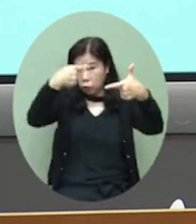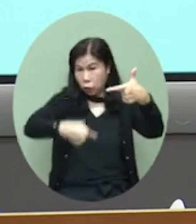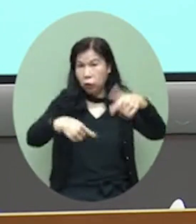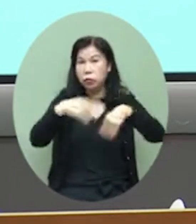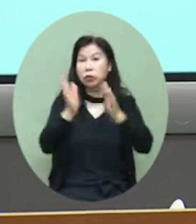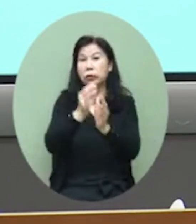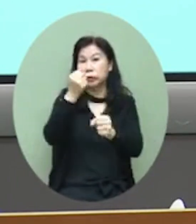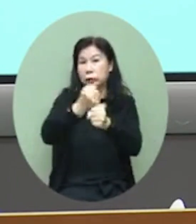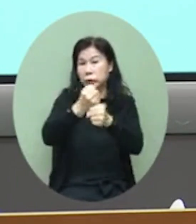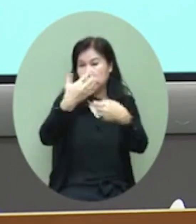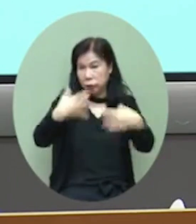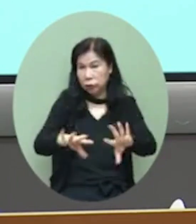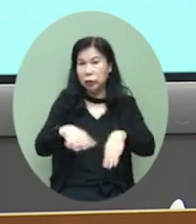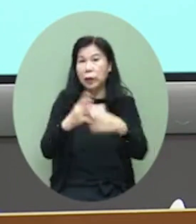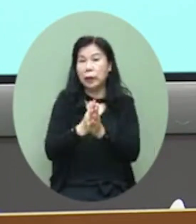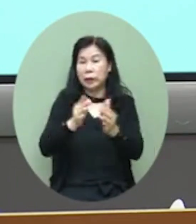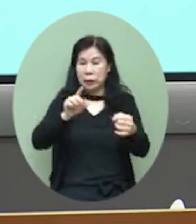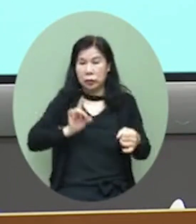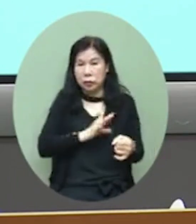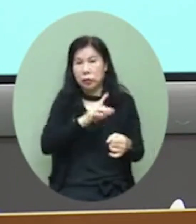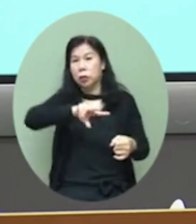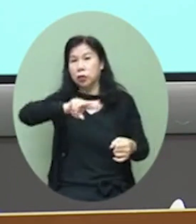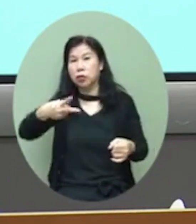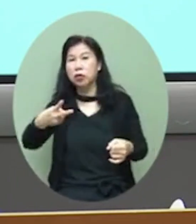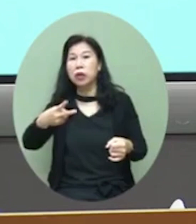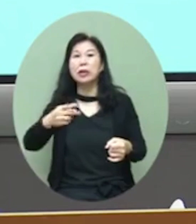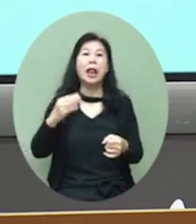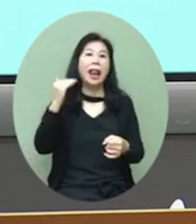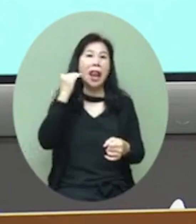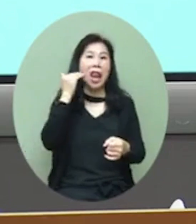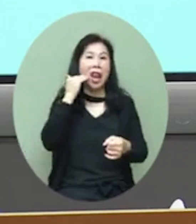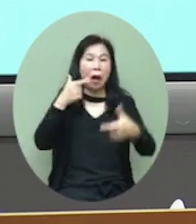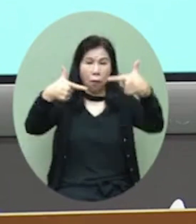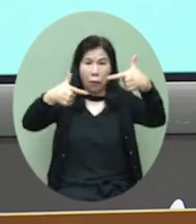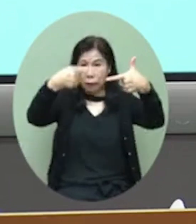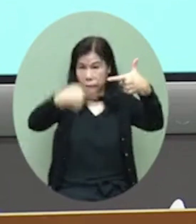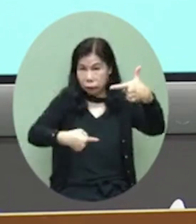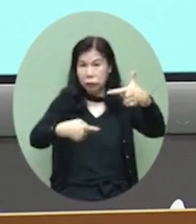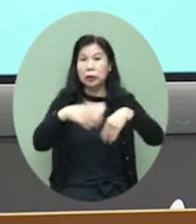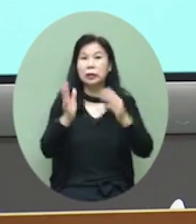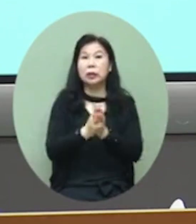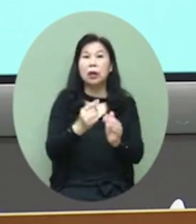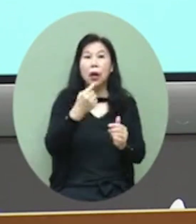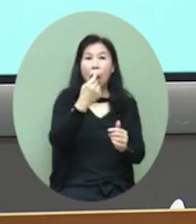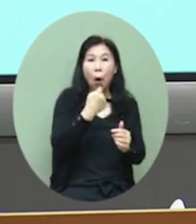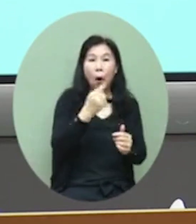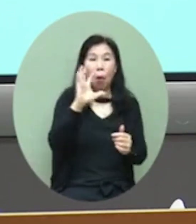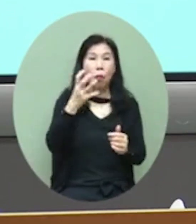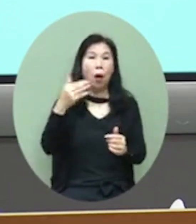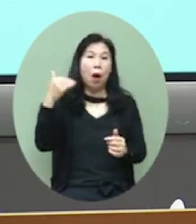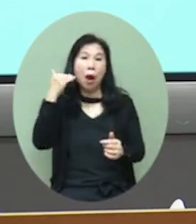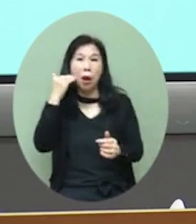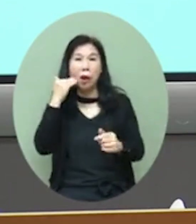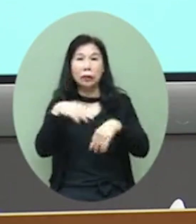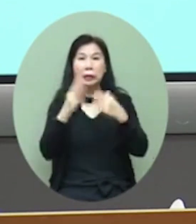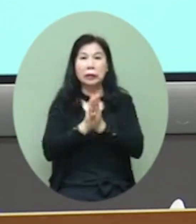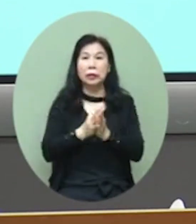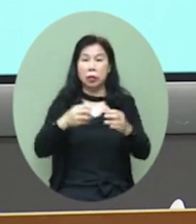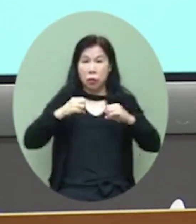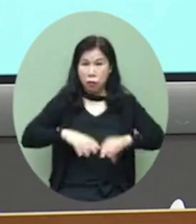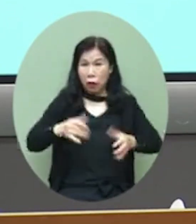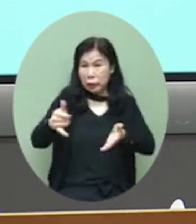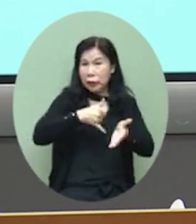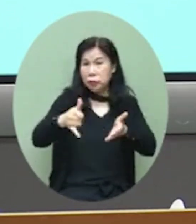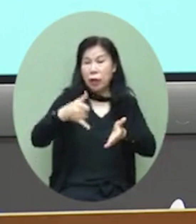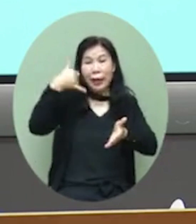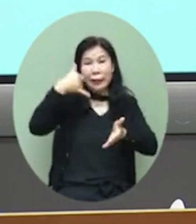时候自动转为正常的蓝码，而红黄蓝码会在安心出行的